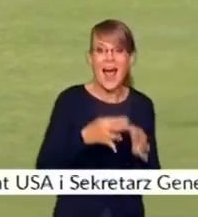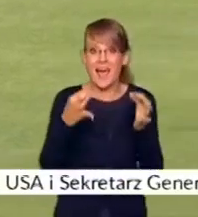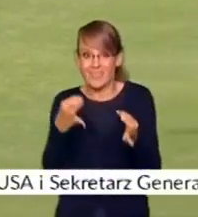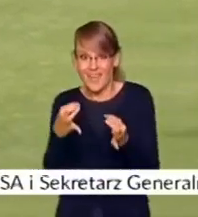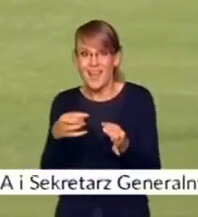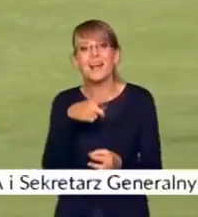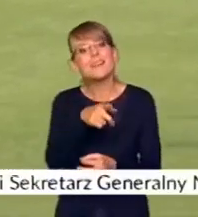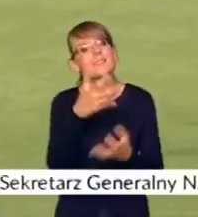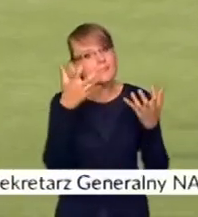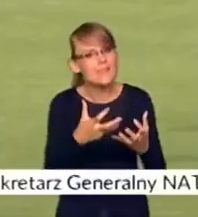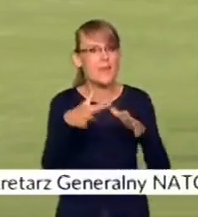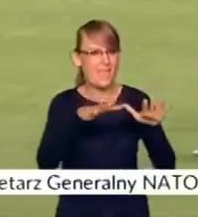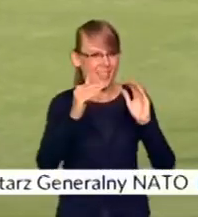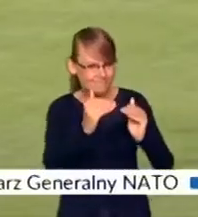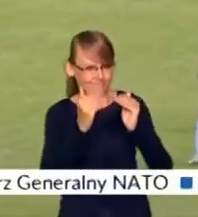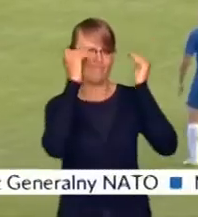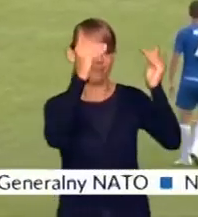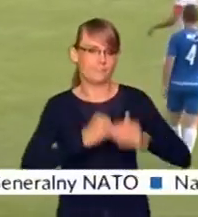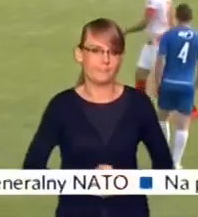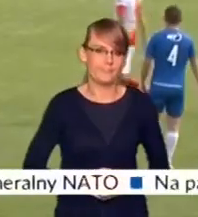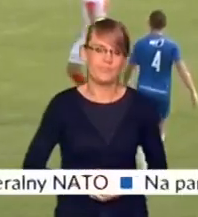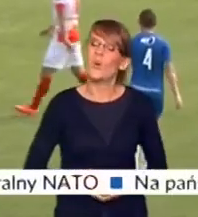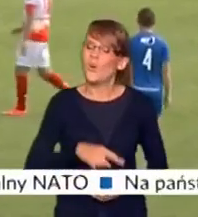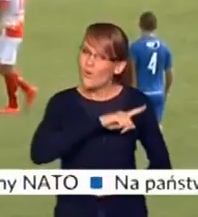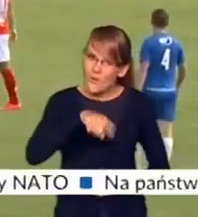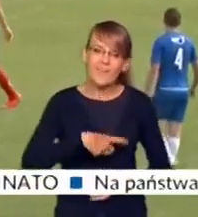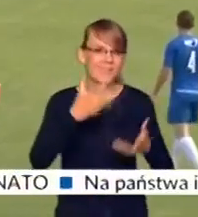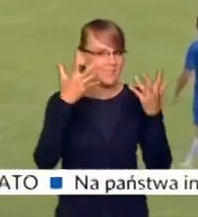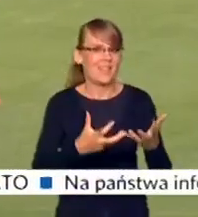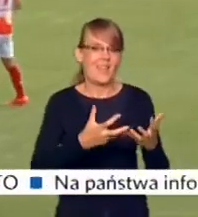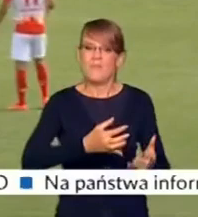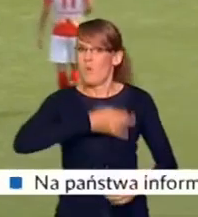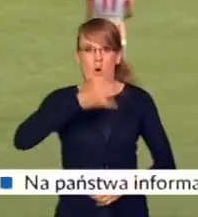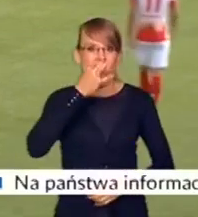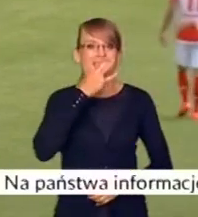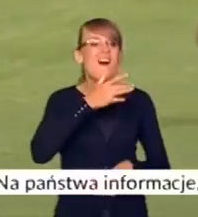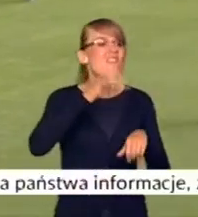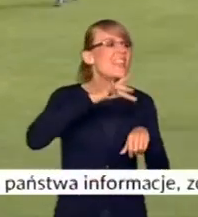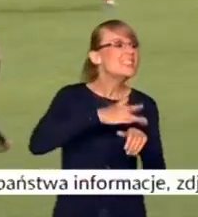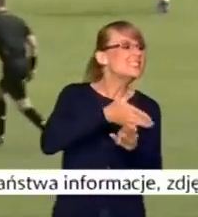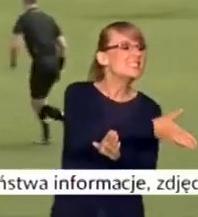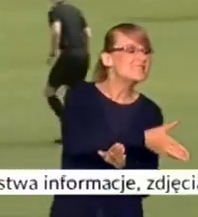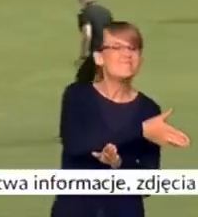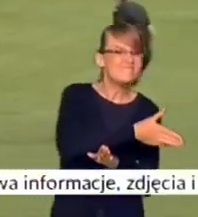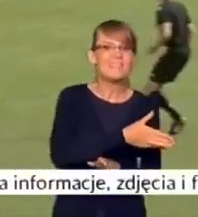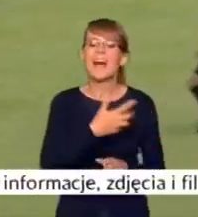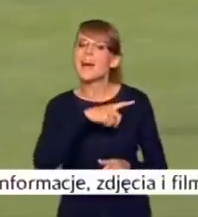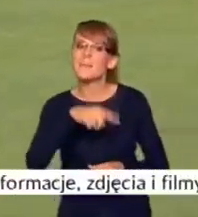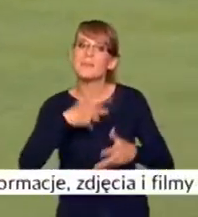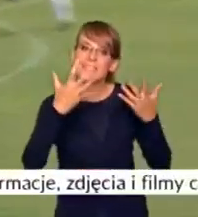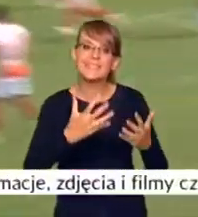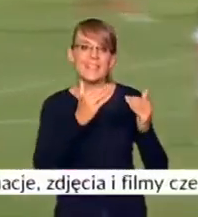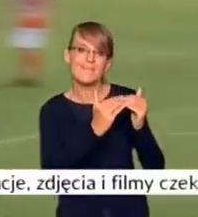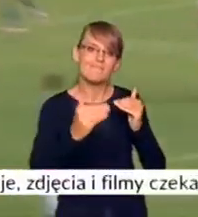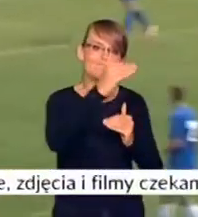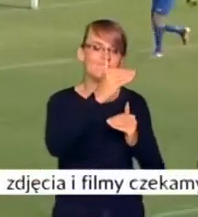liczą na znacznie więcej. Na pewno chcemy zdecydowanie, w sposób zdecydowany poprawić nasz wynik. Chcielibyśmy jak najwyżej znaleźć się w ligowej